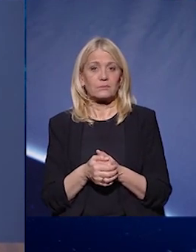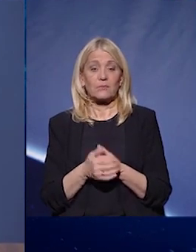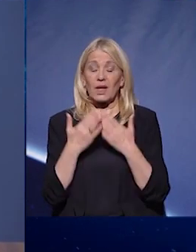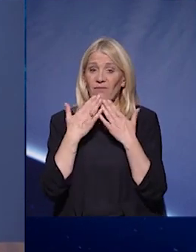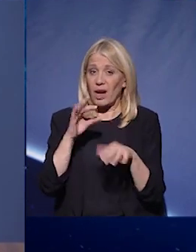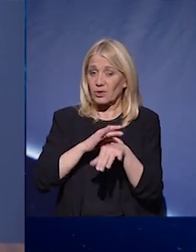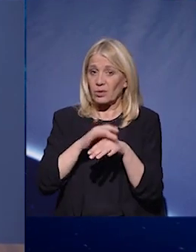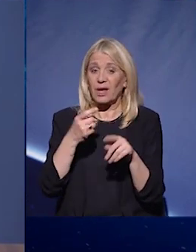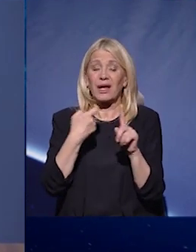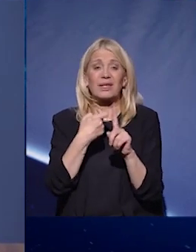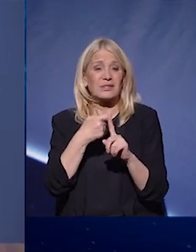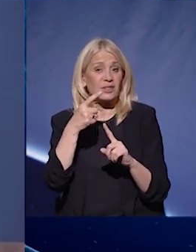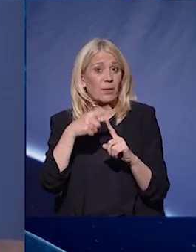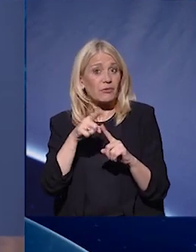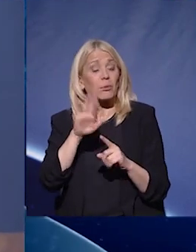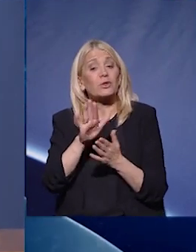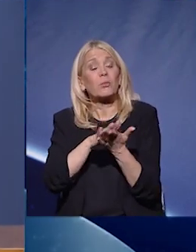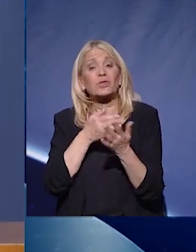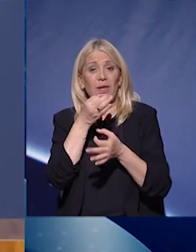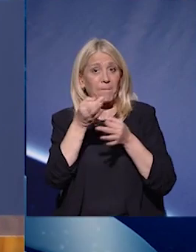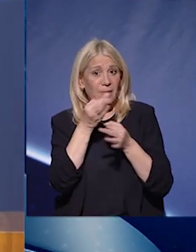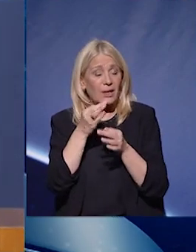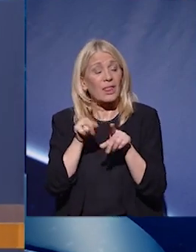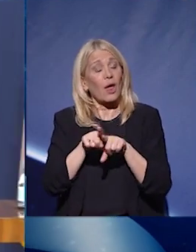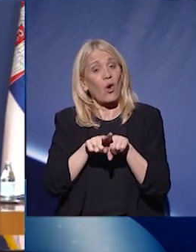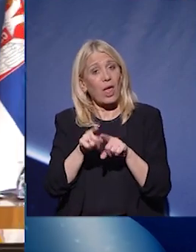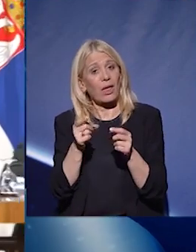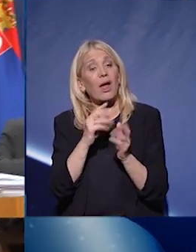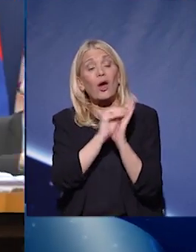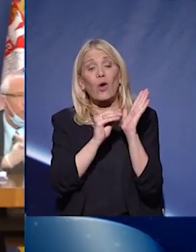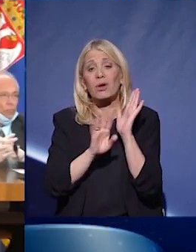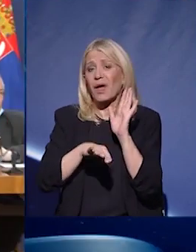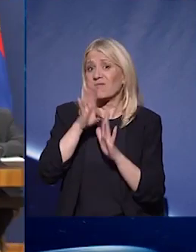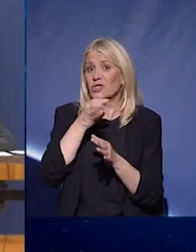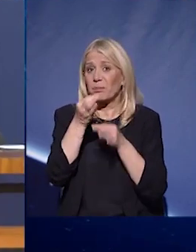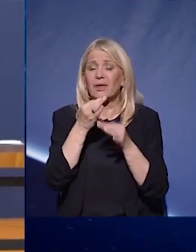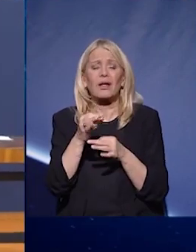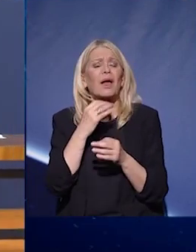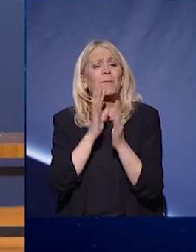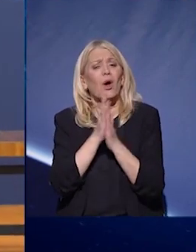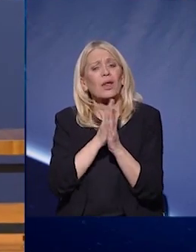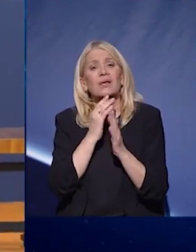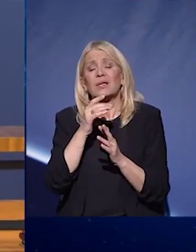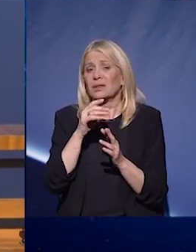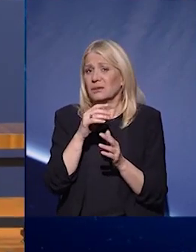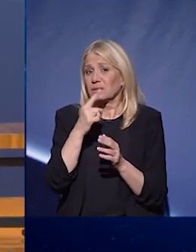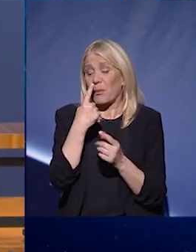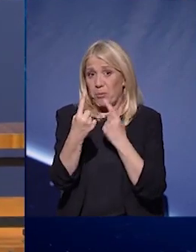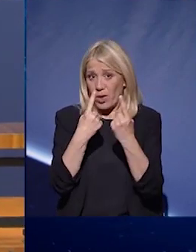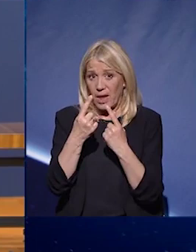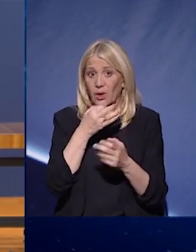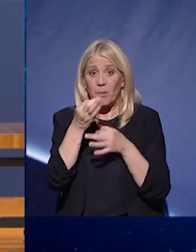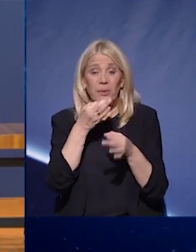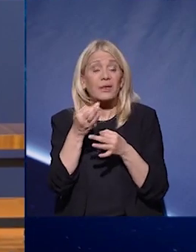Hvala doktorki Kisić-Tepavčević. Možemo početi sa pitanjima kolege. Imamo više pitanja, pa vas molim samo ako možemo po